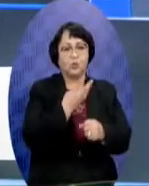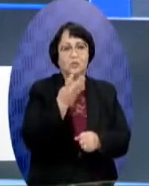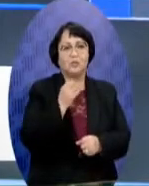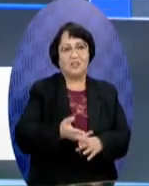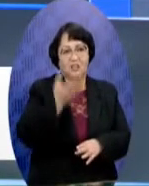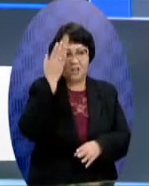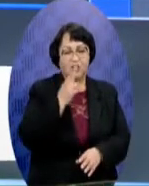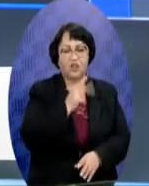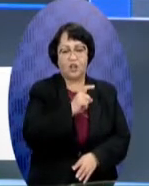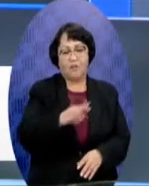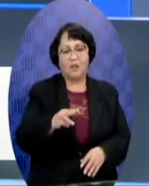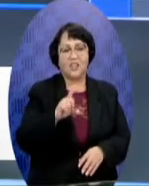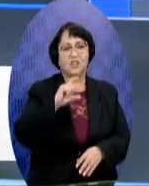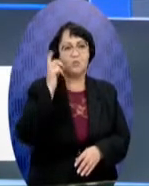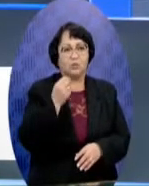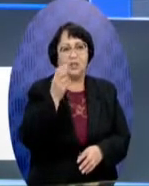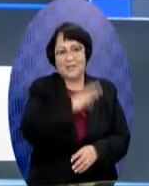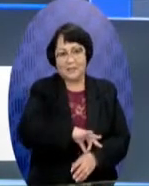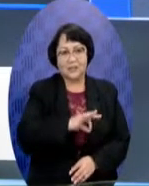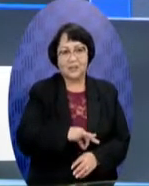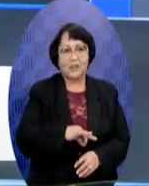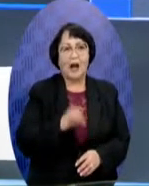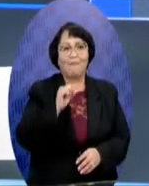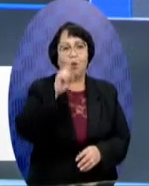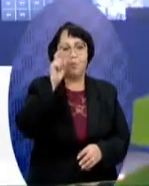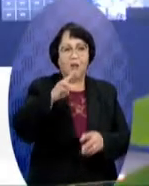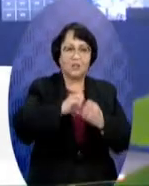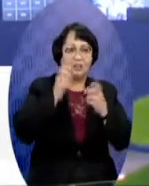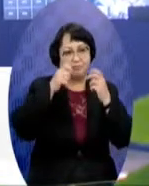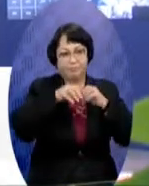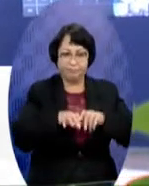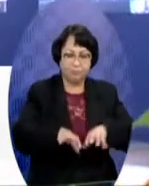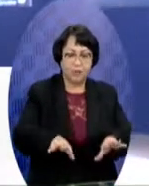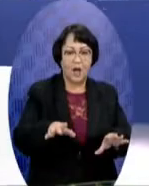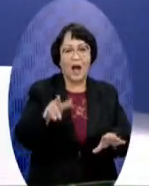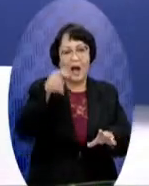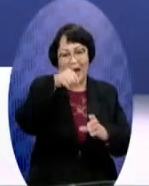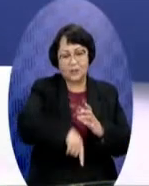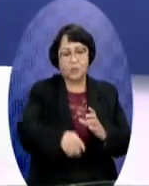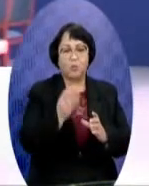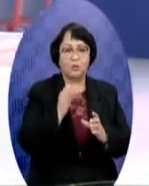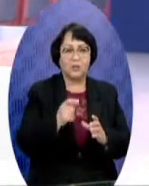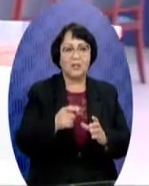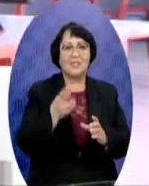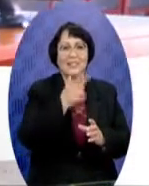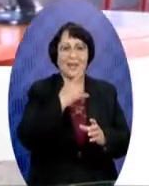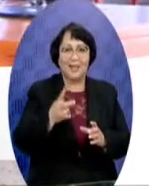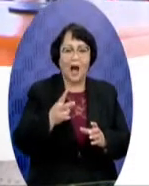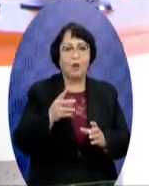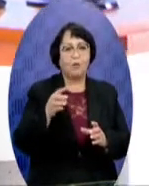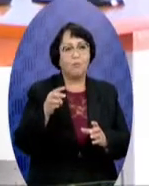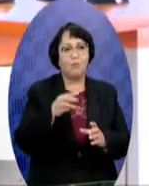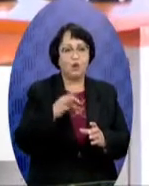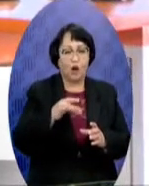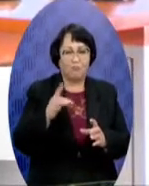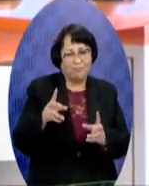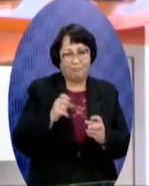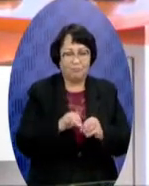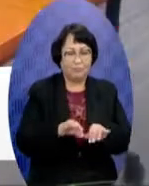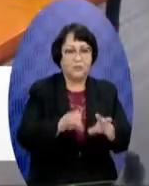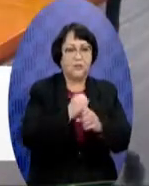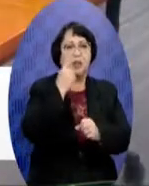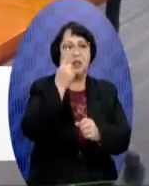хүч хэрэглэдэг. Автоматжуулалтын системийг нэвтрүүлж гүний хуудгууд цахилгаан хөдөлгүүрүүдэд нэмэлт төхөөрөмж суурилуулснаар өнгөрсөн жил гэхэд тус